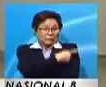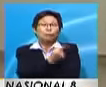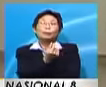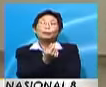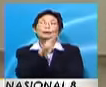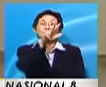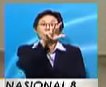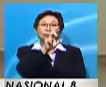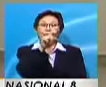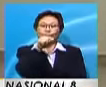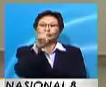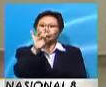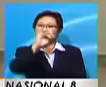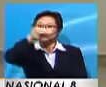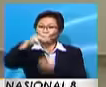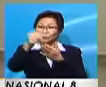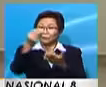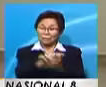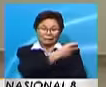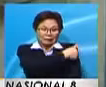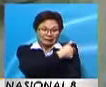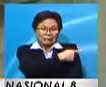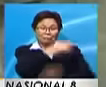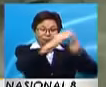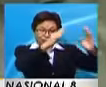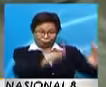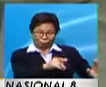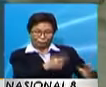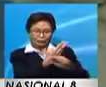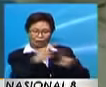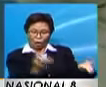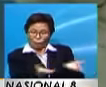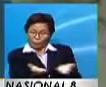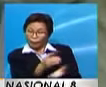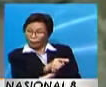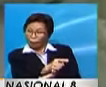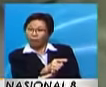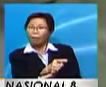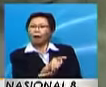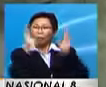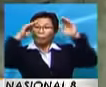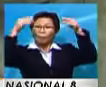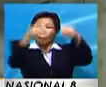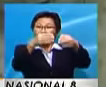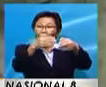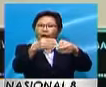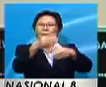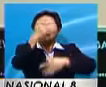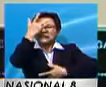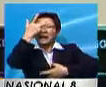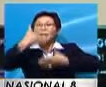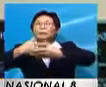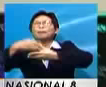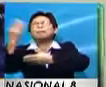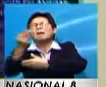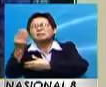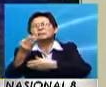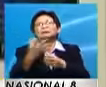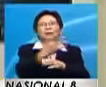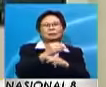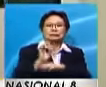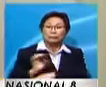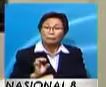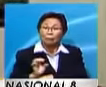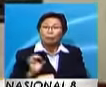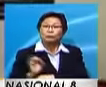berharga 38000000 itu menyediakan perkhidmatan dibawa Scope jabatan pesakit loh termasuk